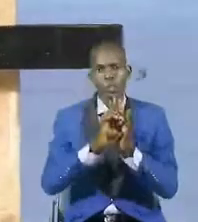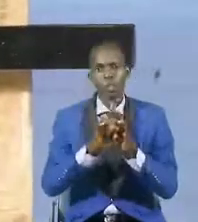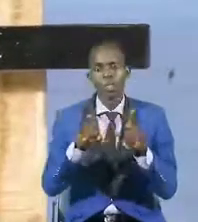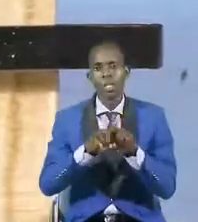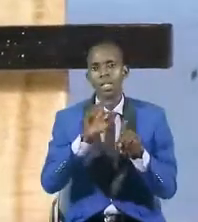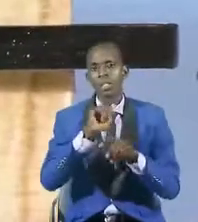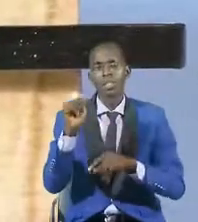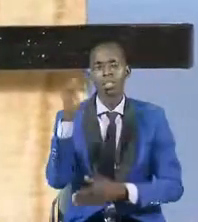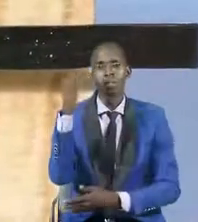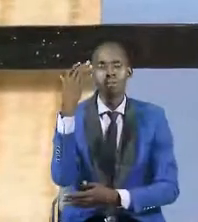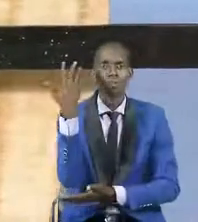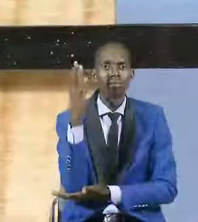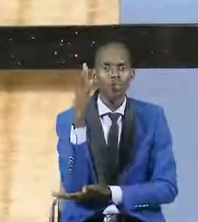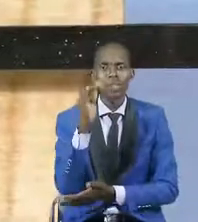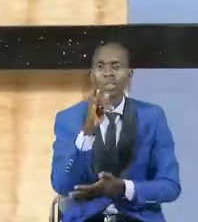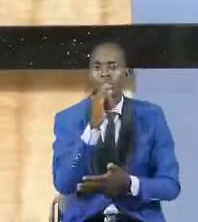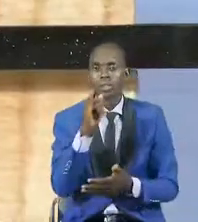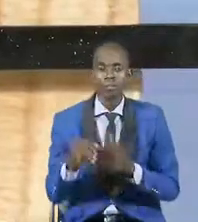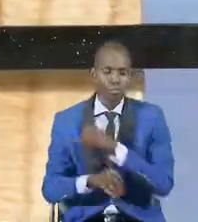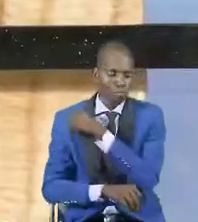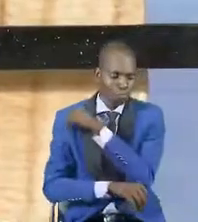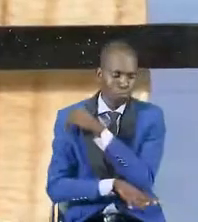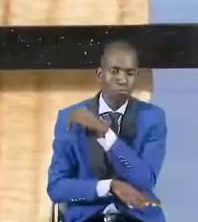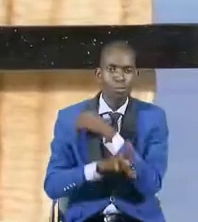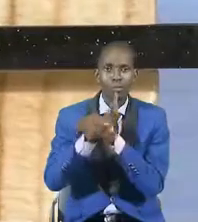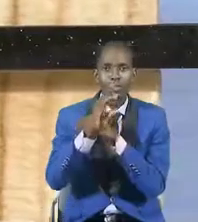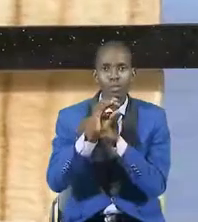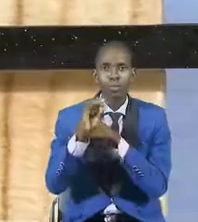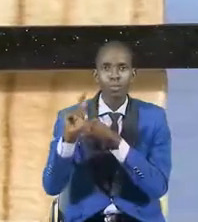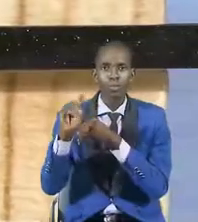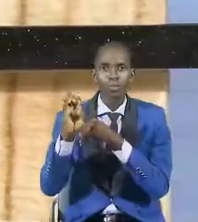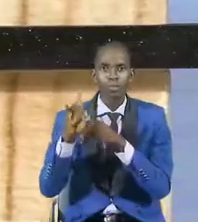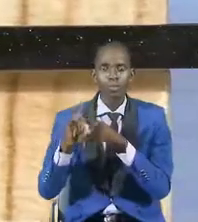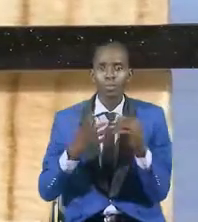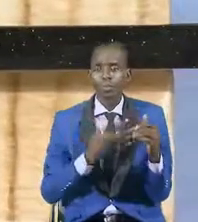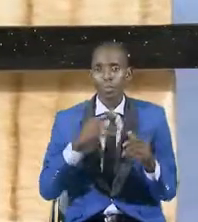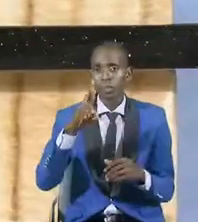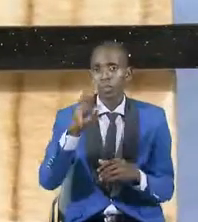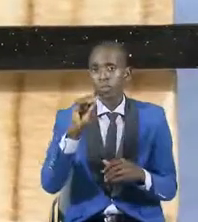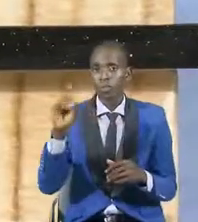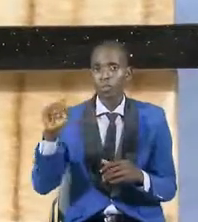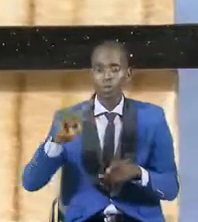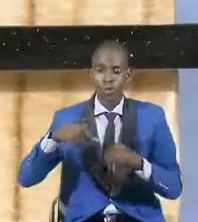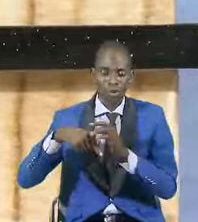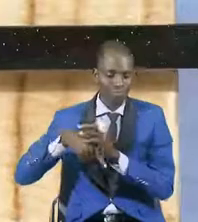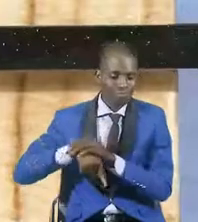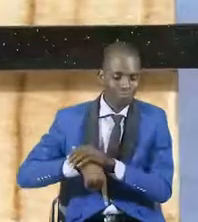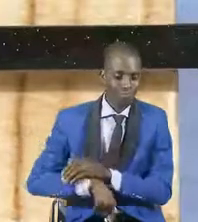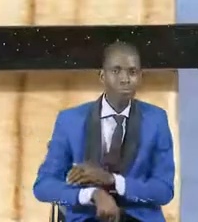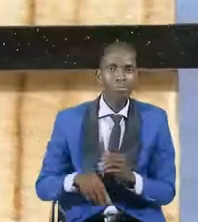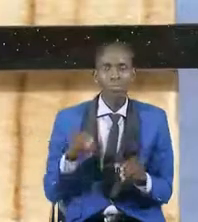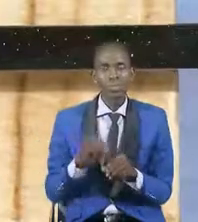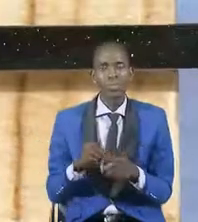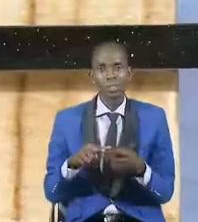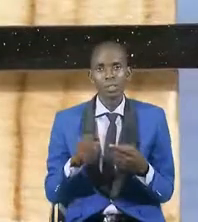tout comme un arbre est planté et l'arbre s'enracine